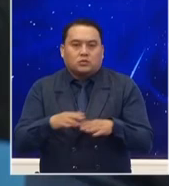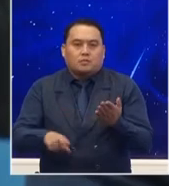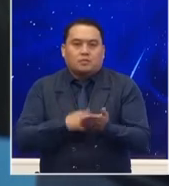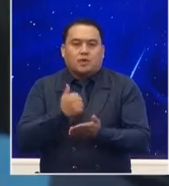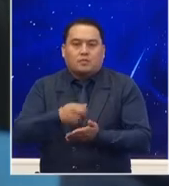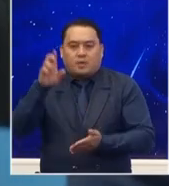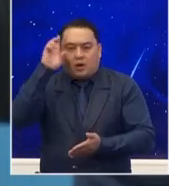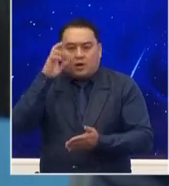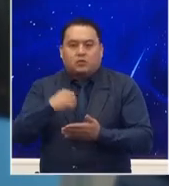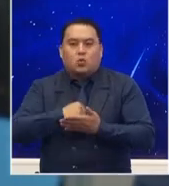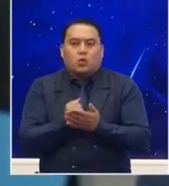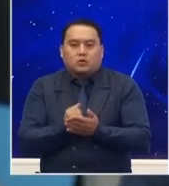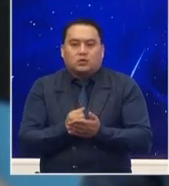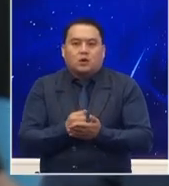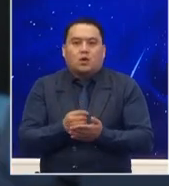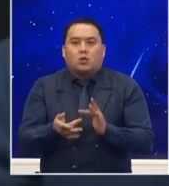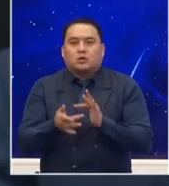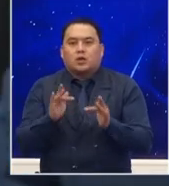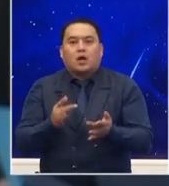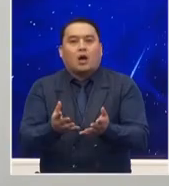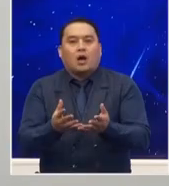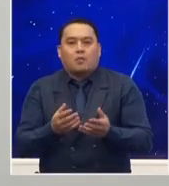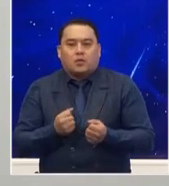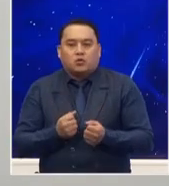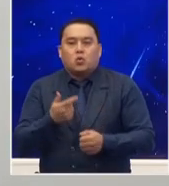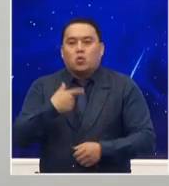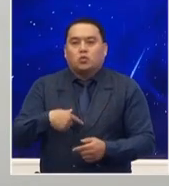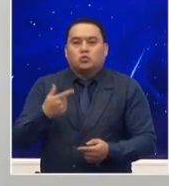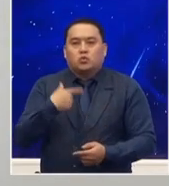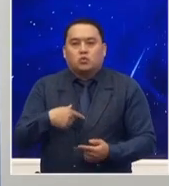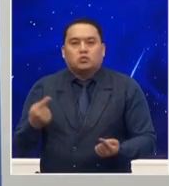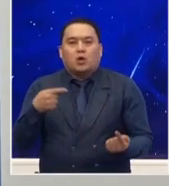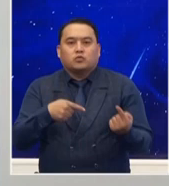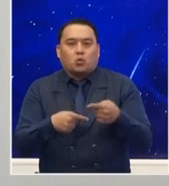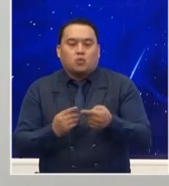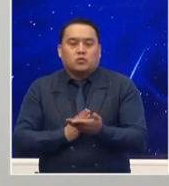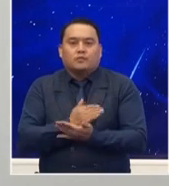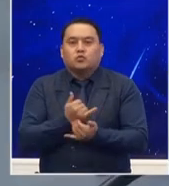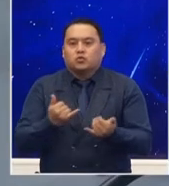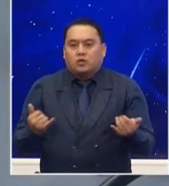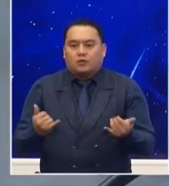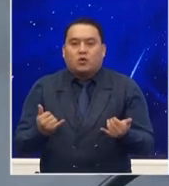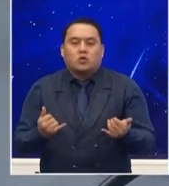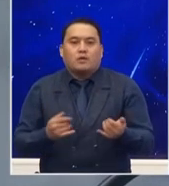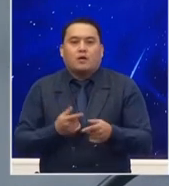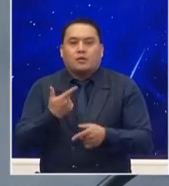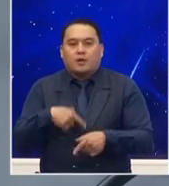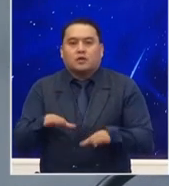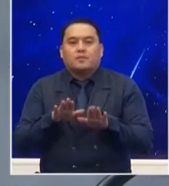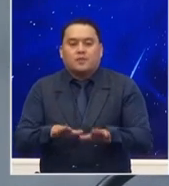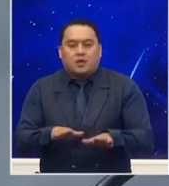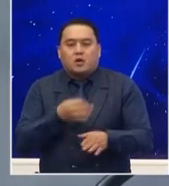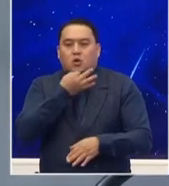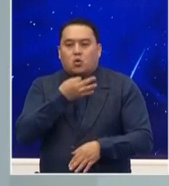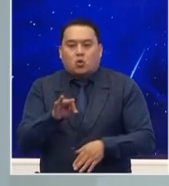мемлекет тұжырымдамасы аясындағы онлайн қабылдау және өзіне өзі қызмет көрсету бұрышы да бар мұнда. Ал адалдық алаңына келіп,